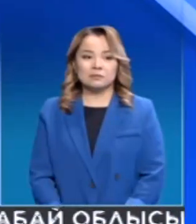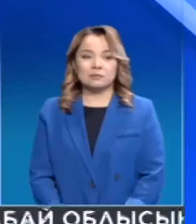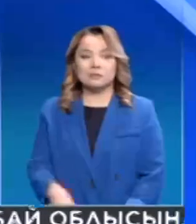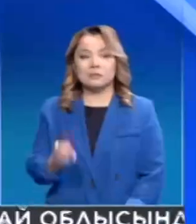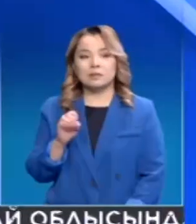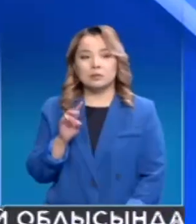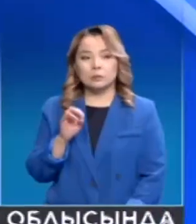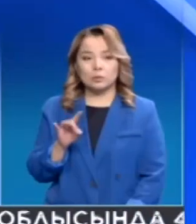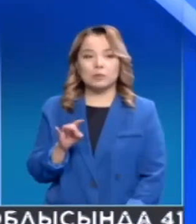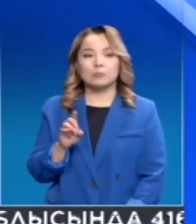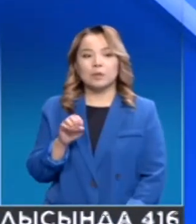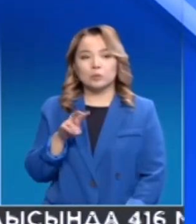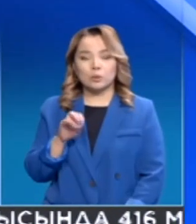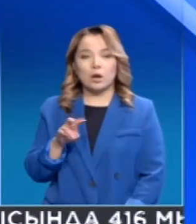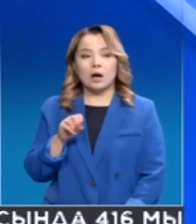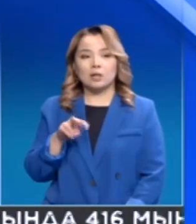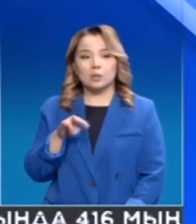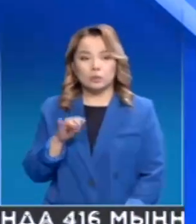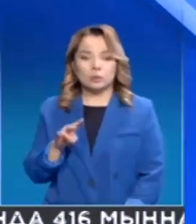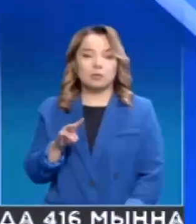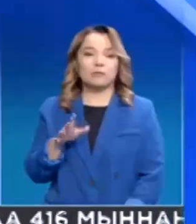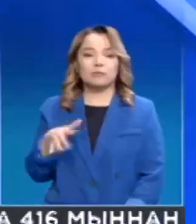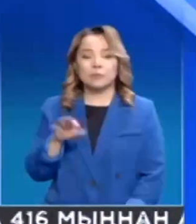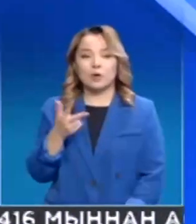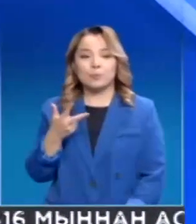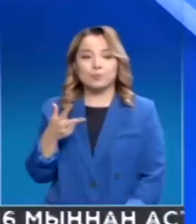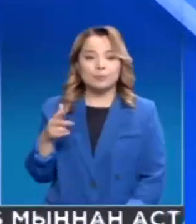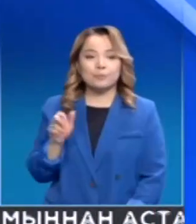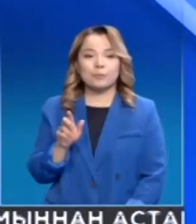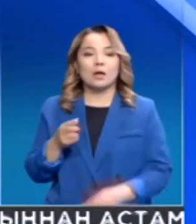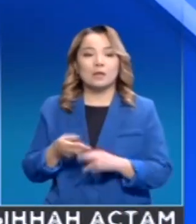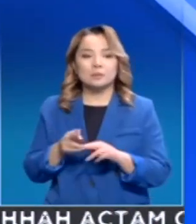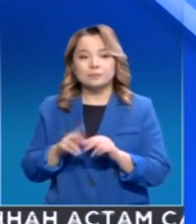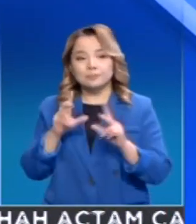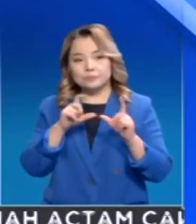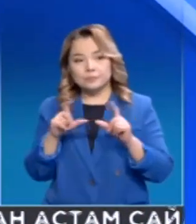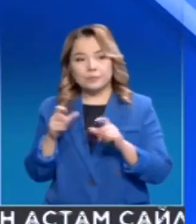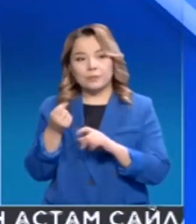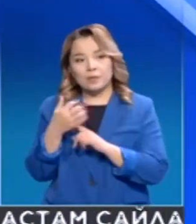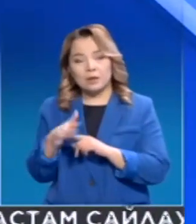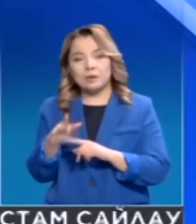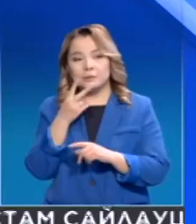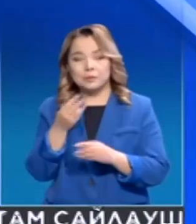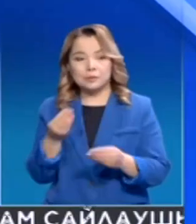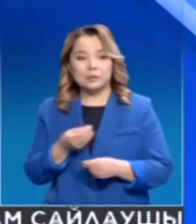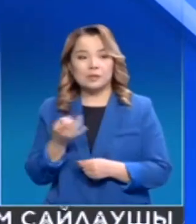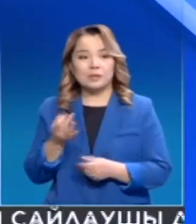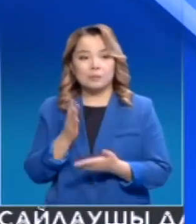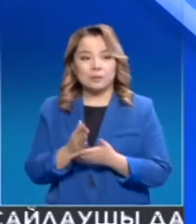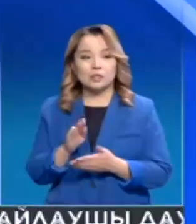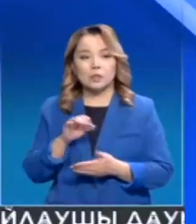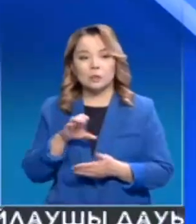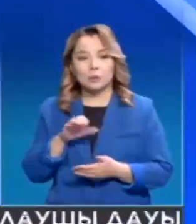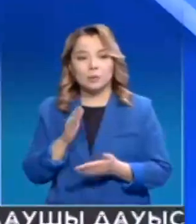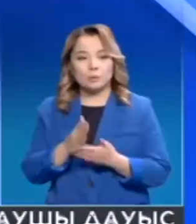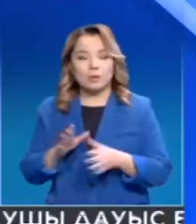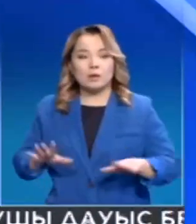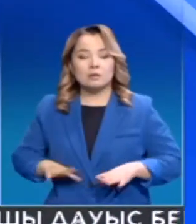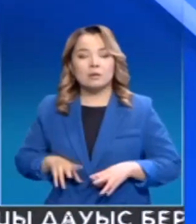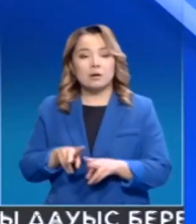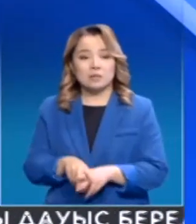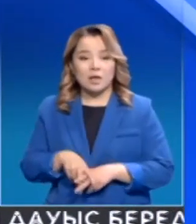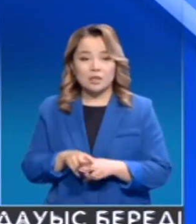Ернур, Бекнур, Әлинур. Шем жетелеген Алдабергеновтар отбасының суреті де желге жылымыға келді. Жетісудың көкпаршылары